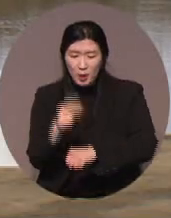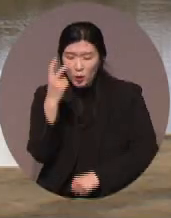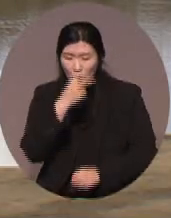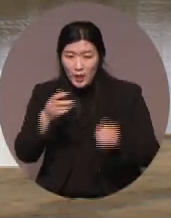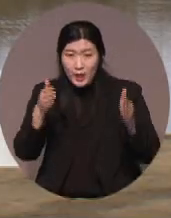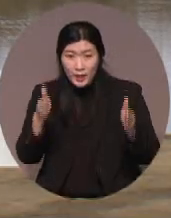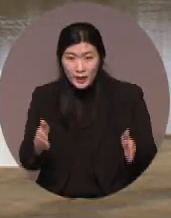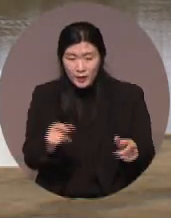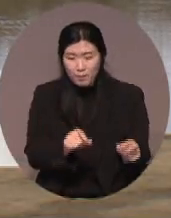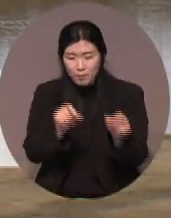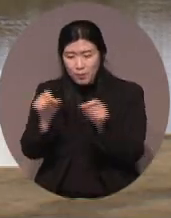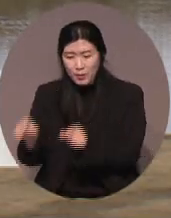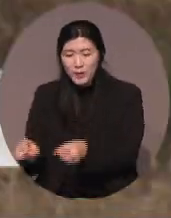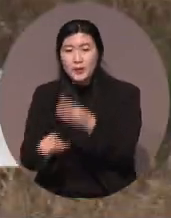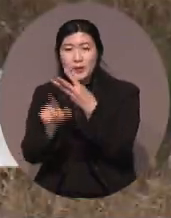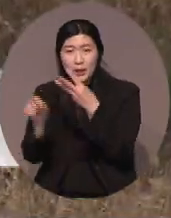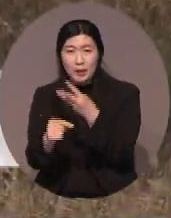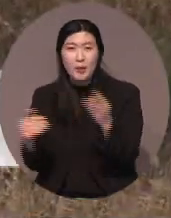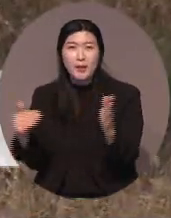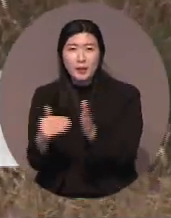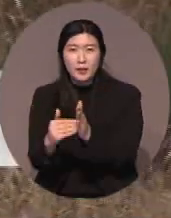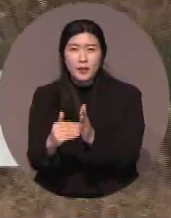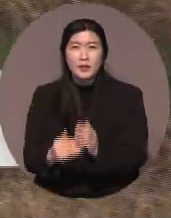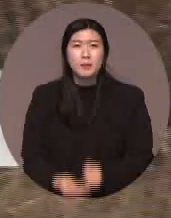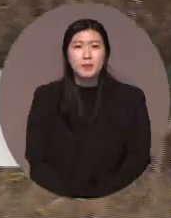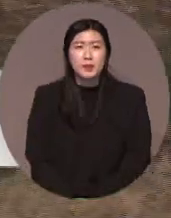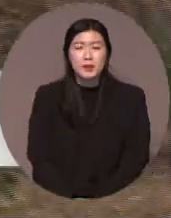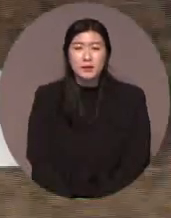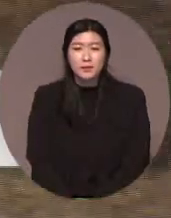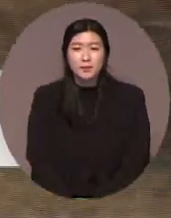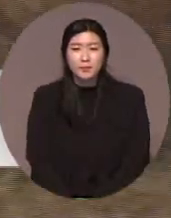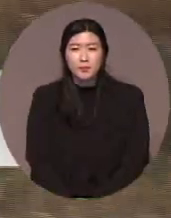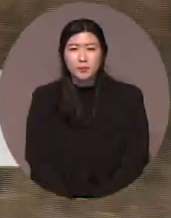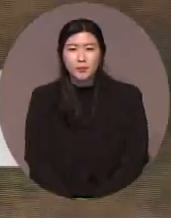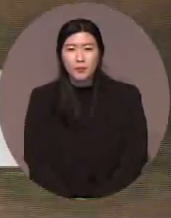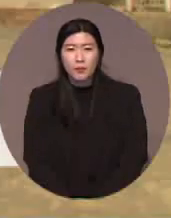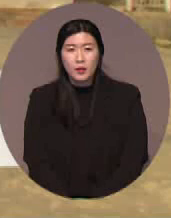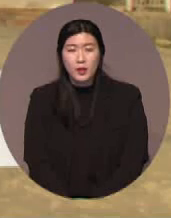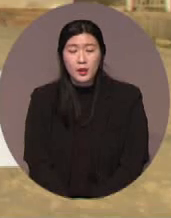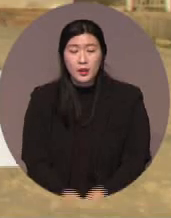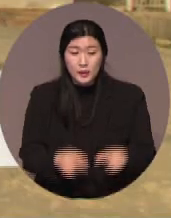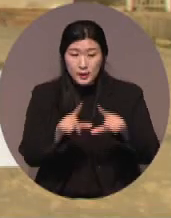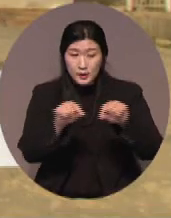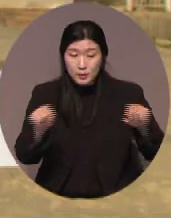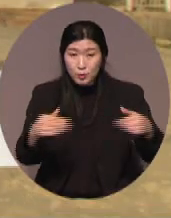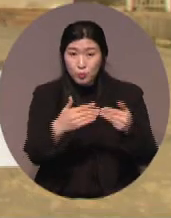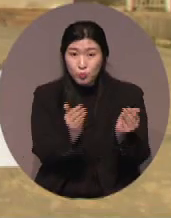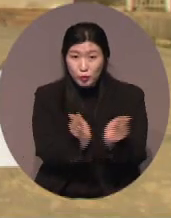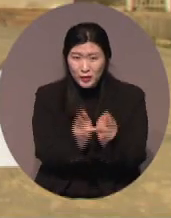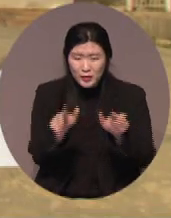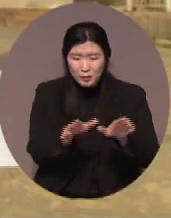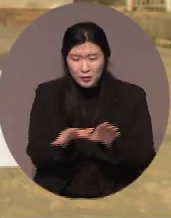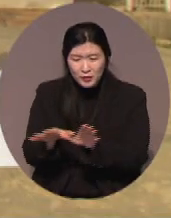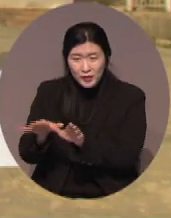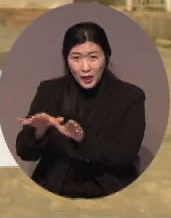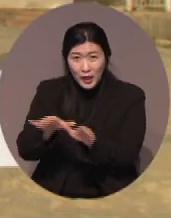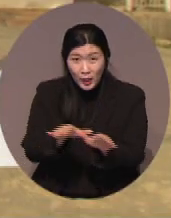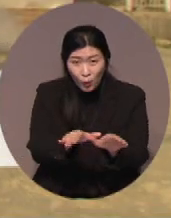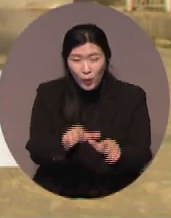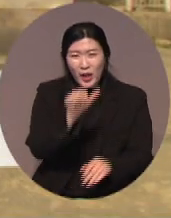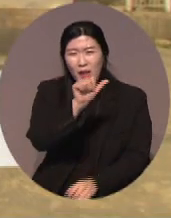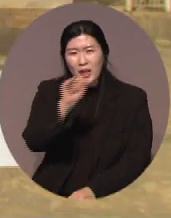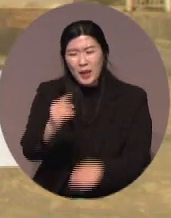방역대책 기간을 다음 달까지로 한 달 연장했습니다 농림축산식품부는 철새가 많이 오가고